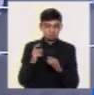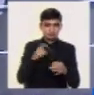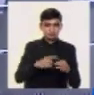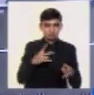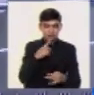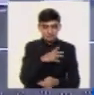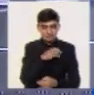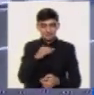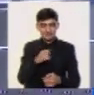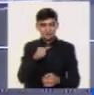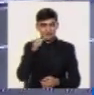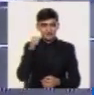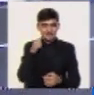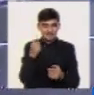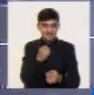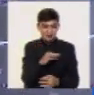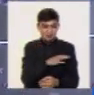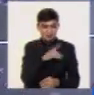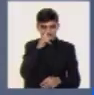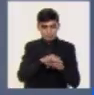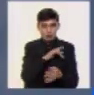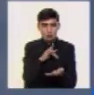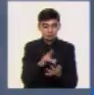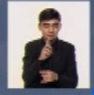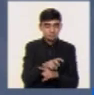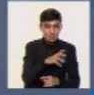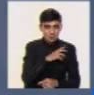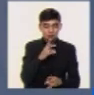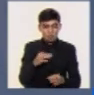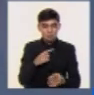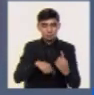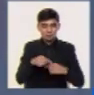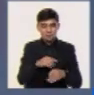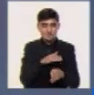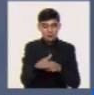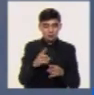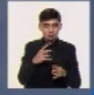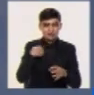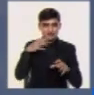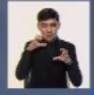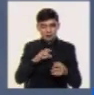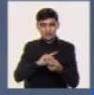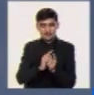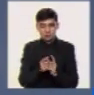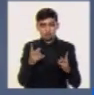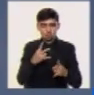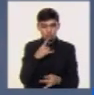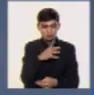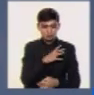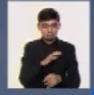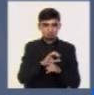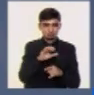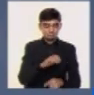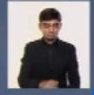олар өткен аптада қала әкімдігіне де барған еді. Алайда ондағылар біз орындаушымыз заңды өзгерту керек деп шығарып